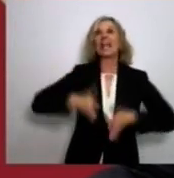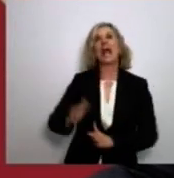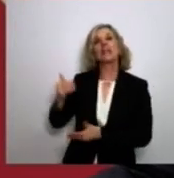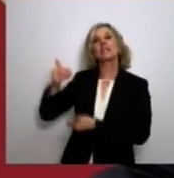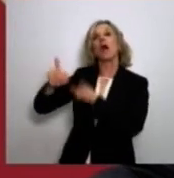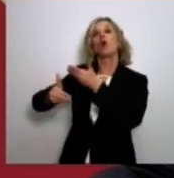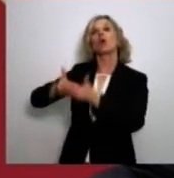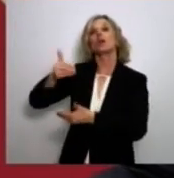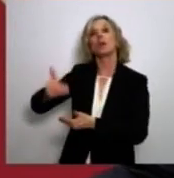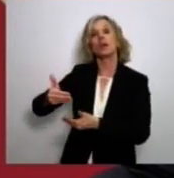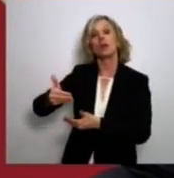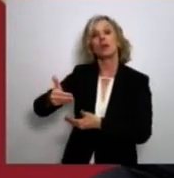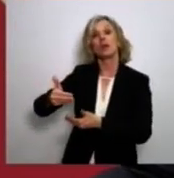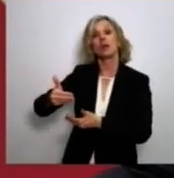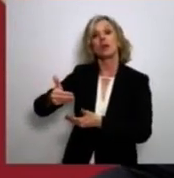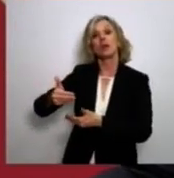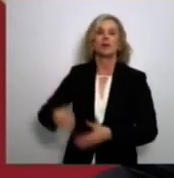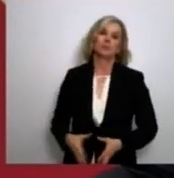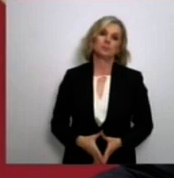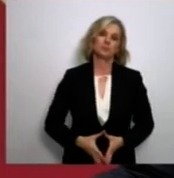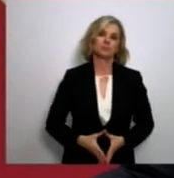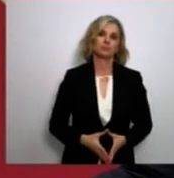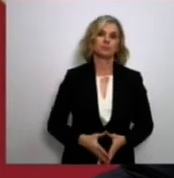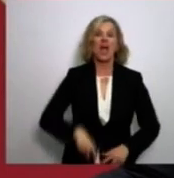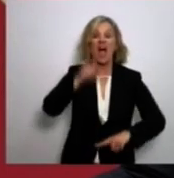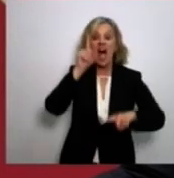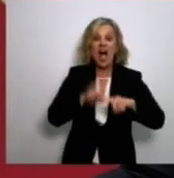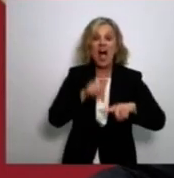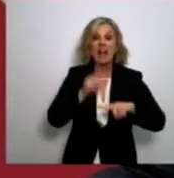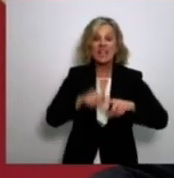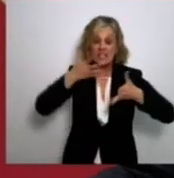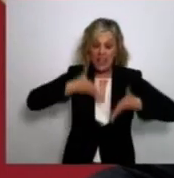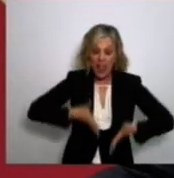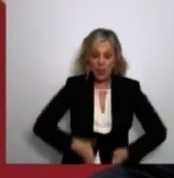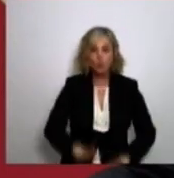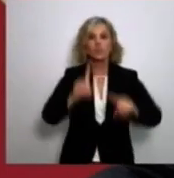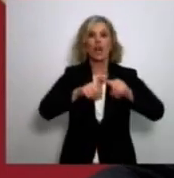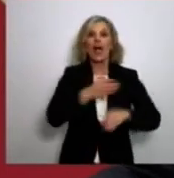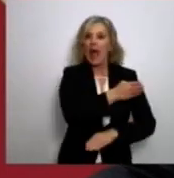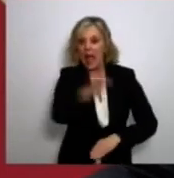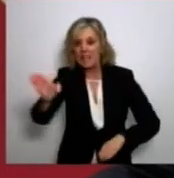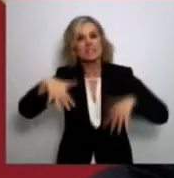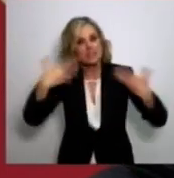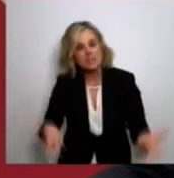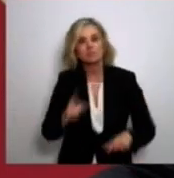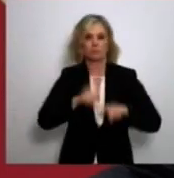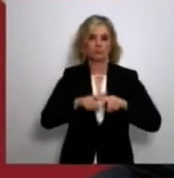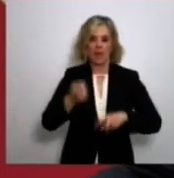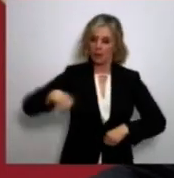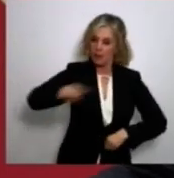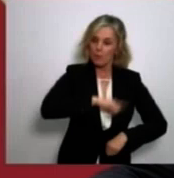αλλά και μη ελληνικής καταγωγής άνθρωποι. Έλληνες. Εσείς είστε οι Έλληνες. Εμείς είμαστε οι